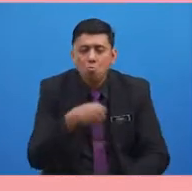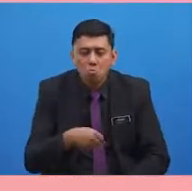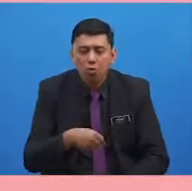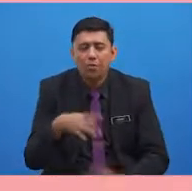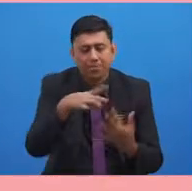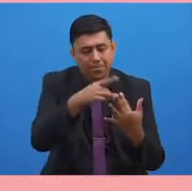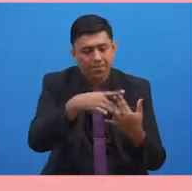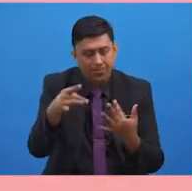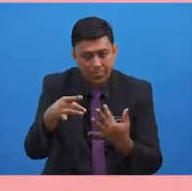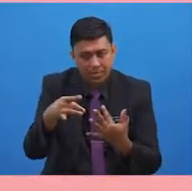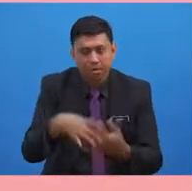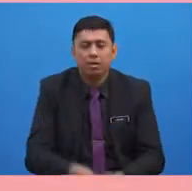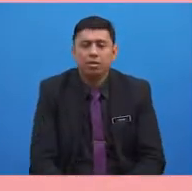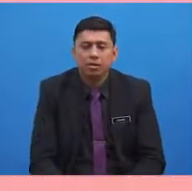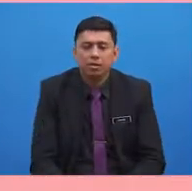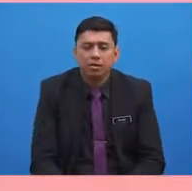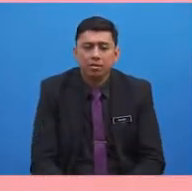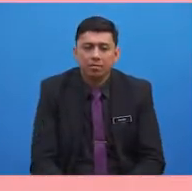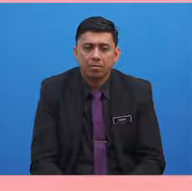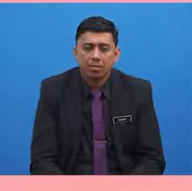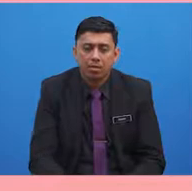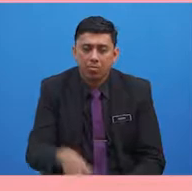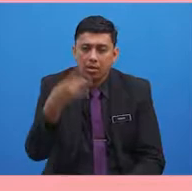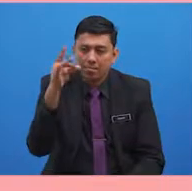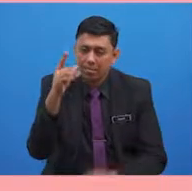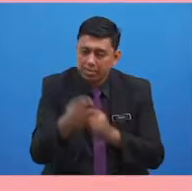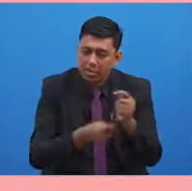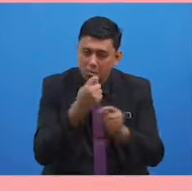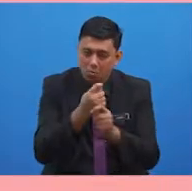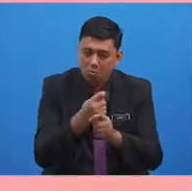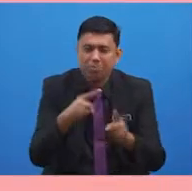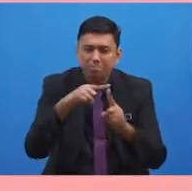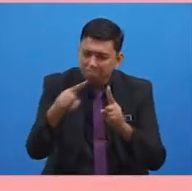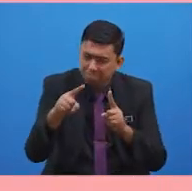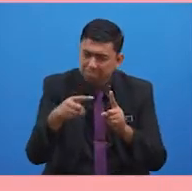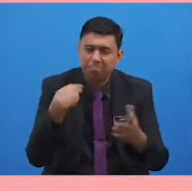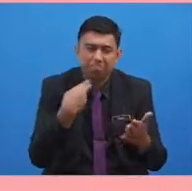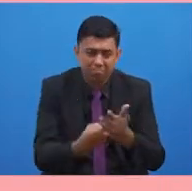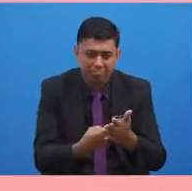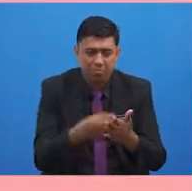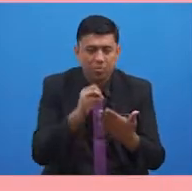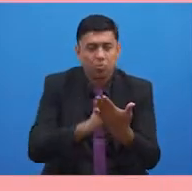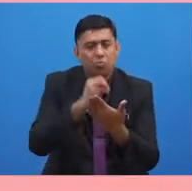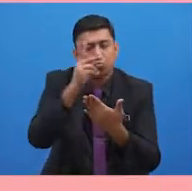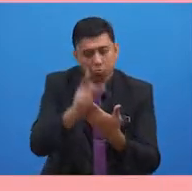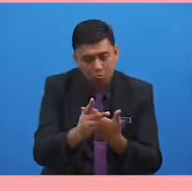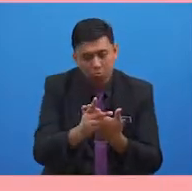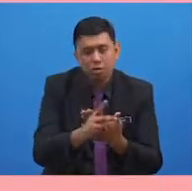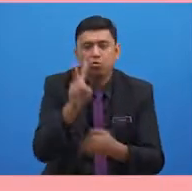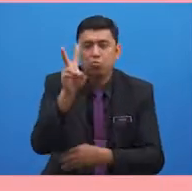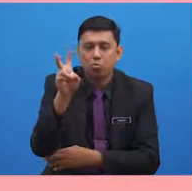layak membuang undi di Malaysia ialah 18 tahun. Namun, sehingga Oktober